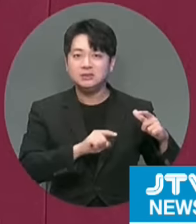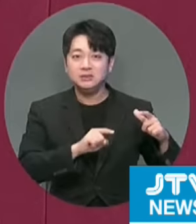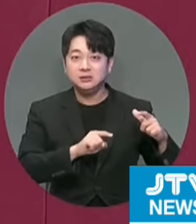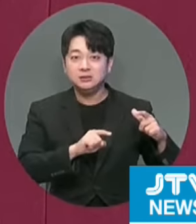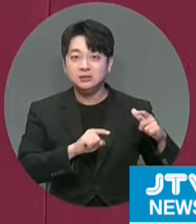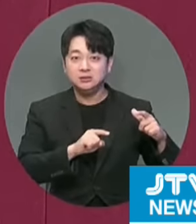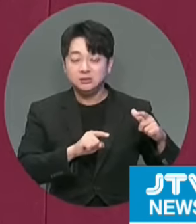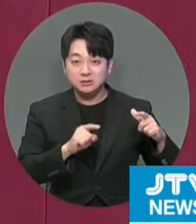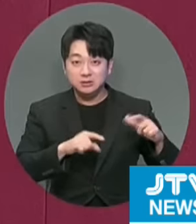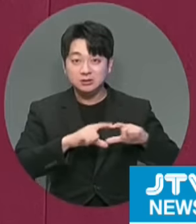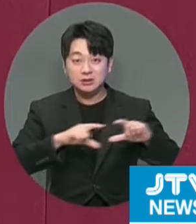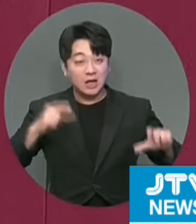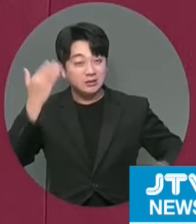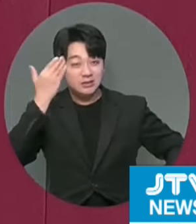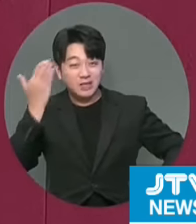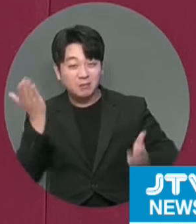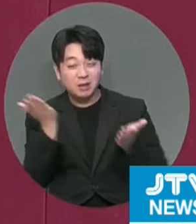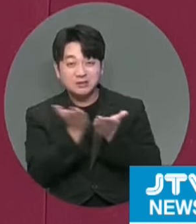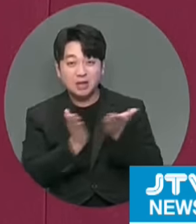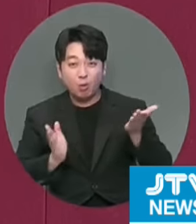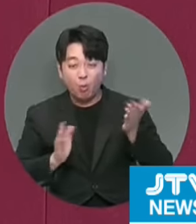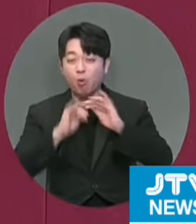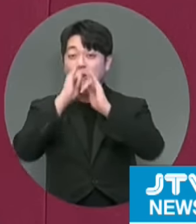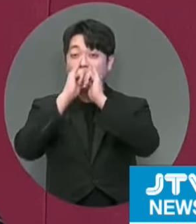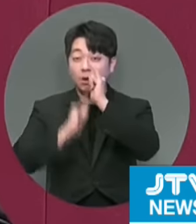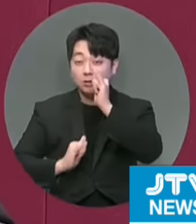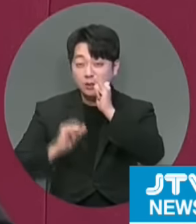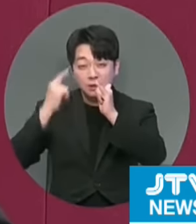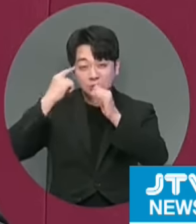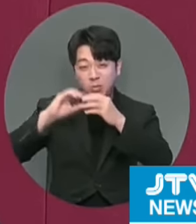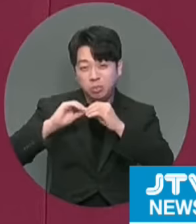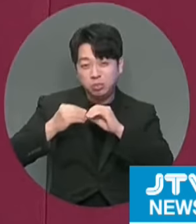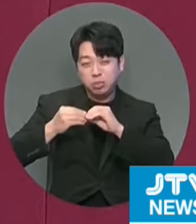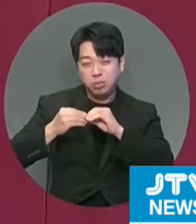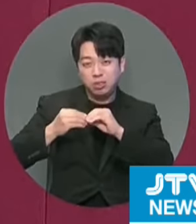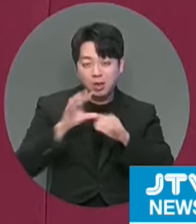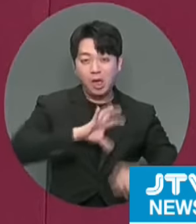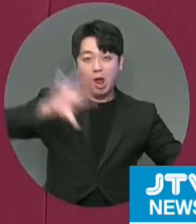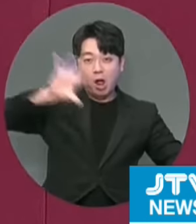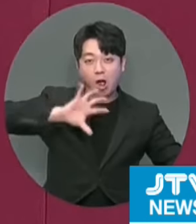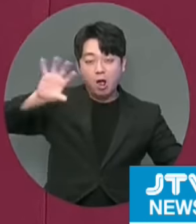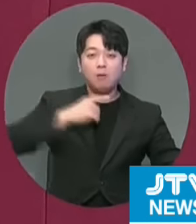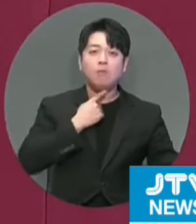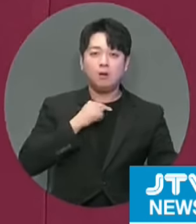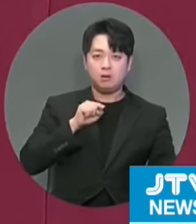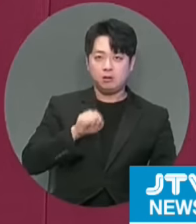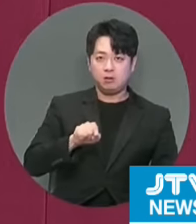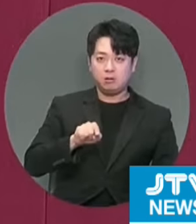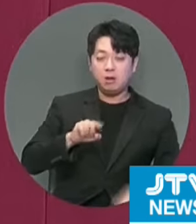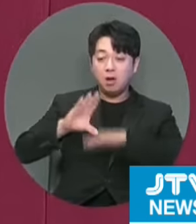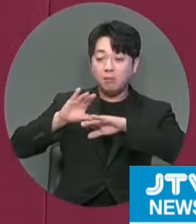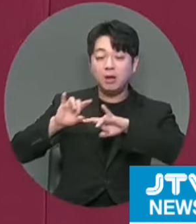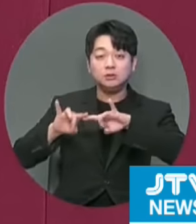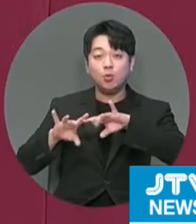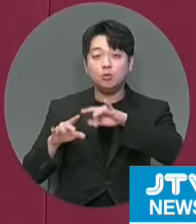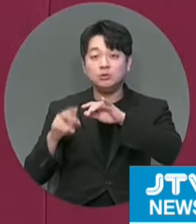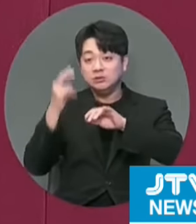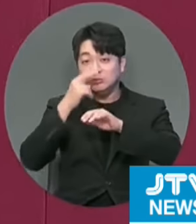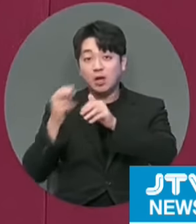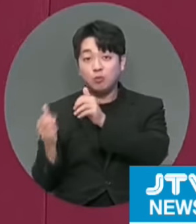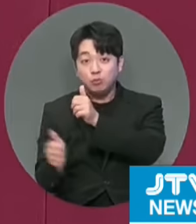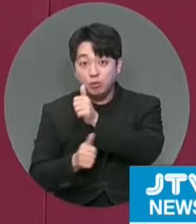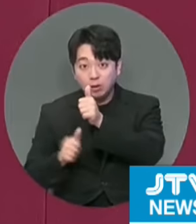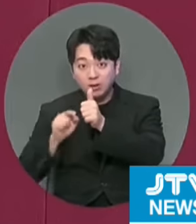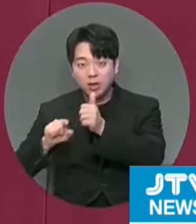비상식적이고 그릇된 역사 인식을 가진 사람입니다. 방심위의 인사 시스템에 근본적으로